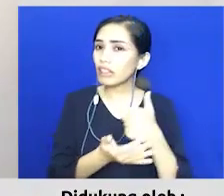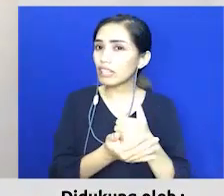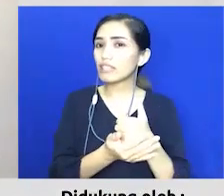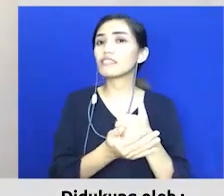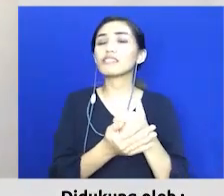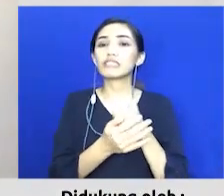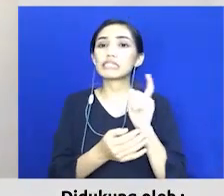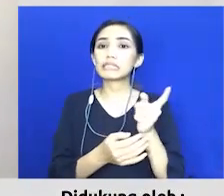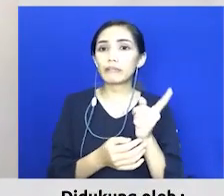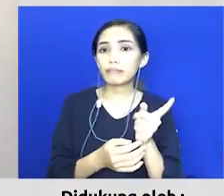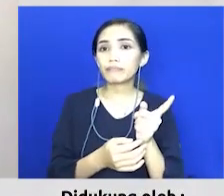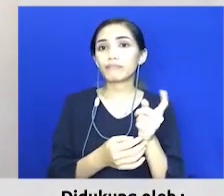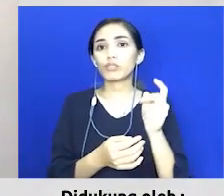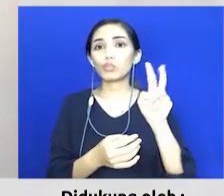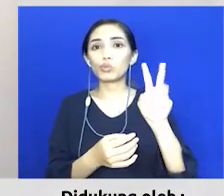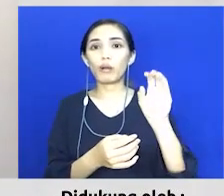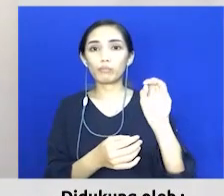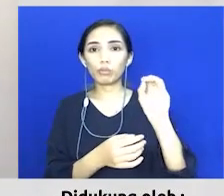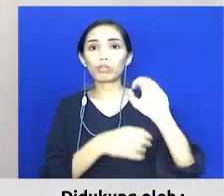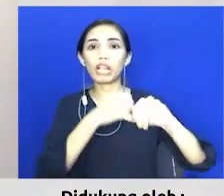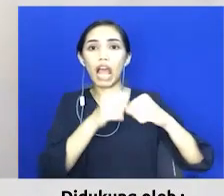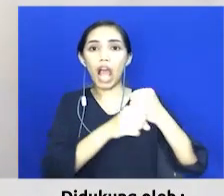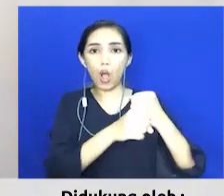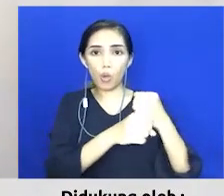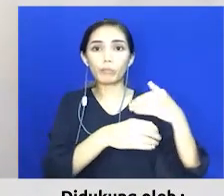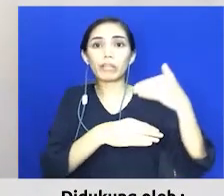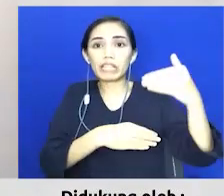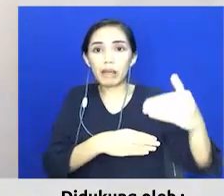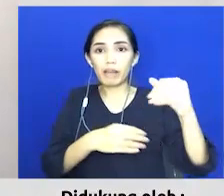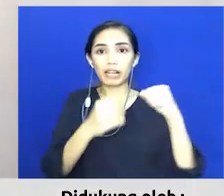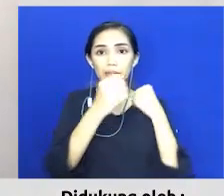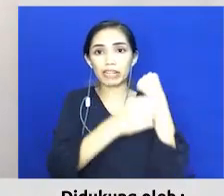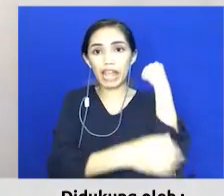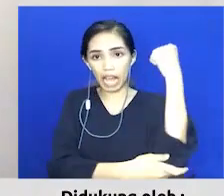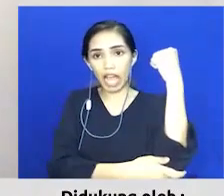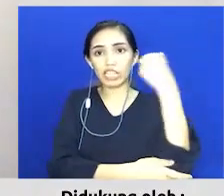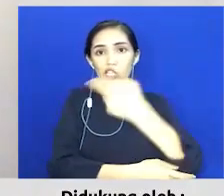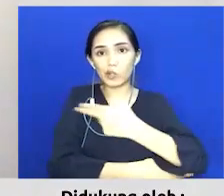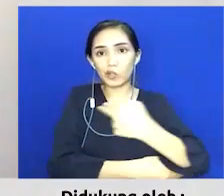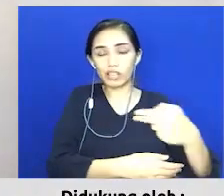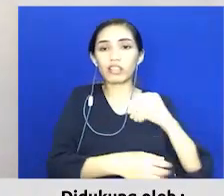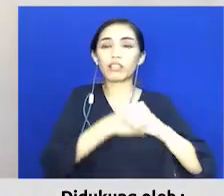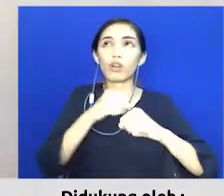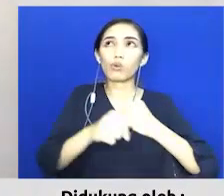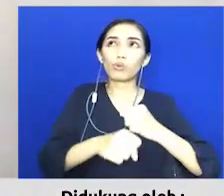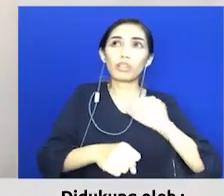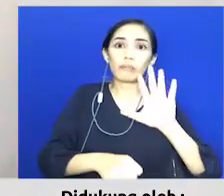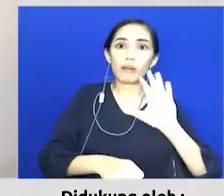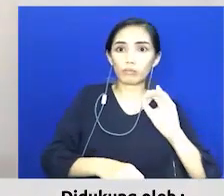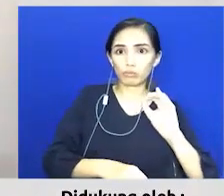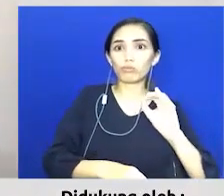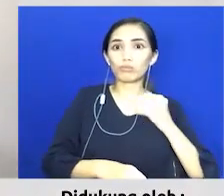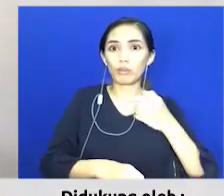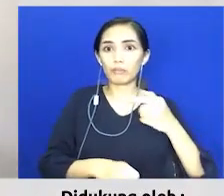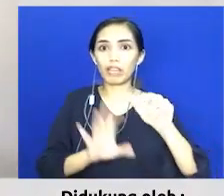sebenarnya sangat penting karena di 20 tahun pertama kemerdekaan, ya kalau